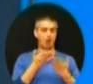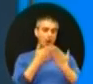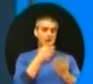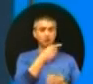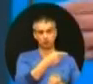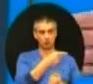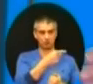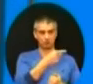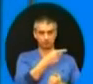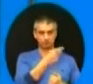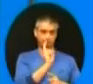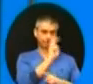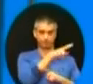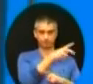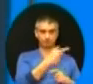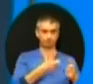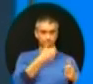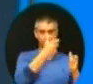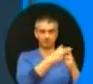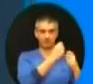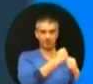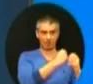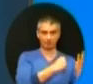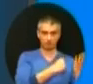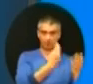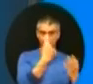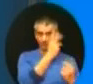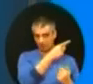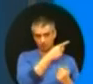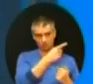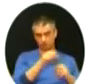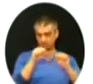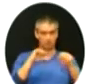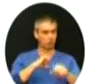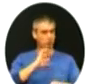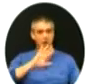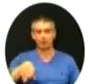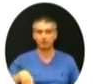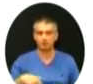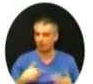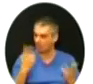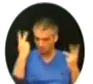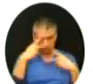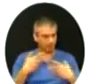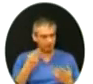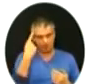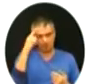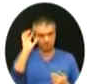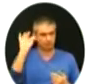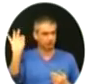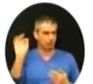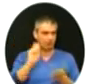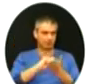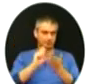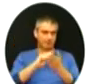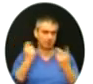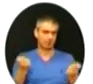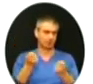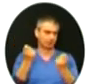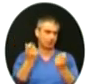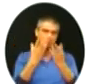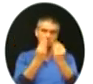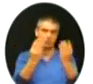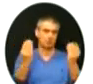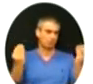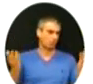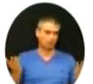לו לרשות המפלגה, ומבחינתו ההסתדרות לא מעניינת אותו. אין שום דיל כזה, זאת המצאה של משרדי היחצנות